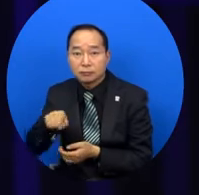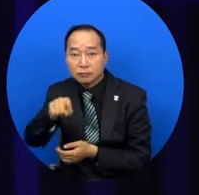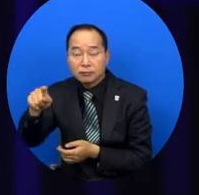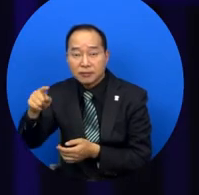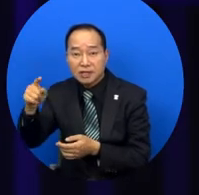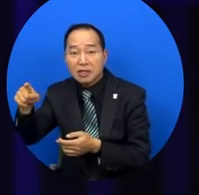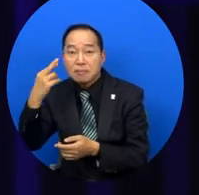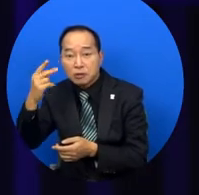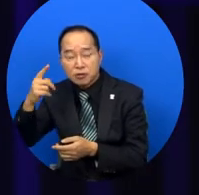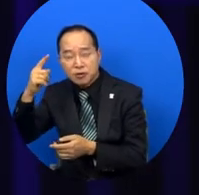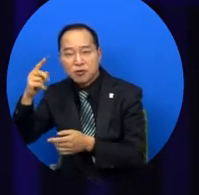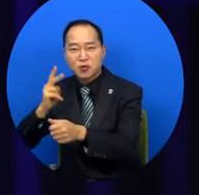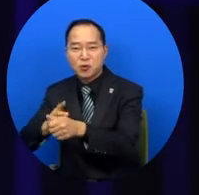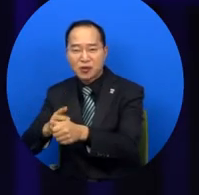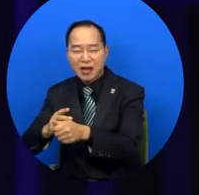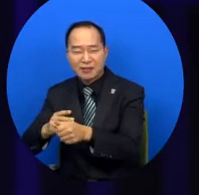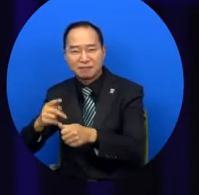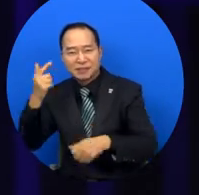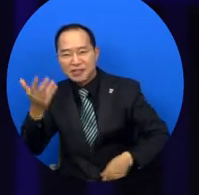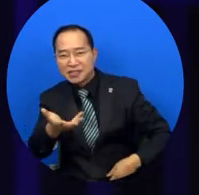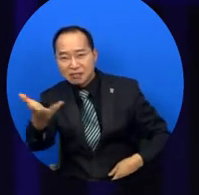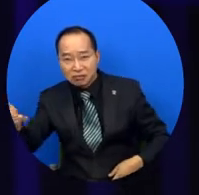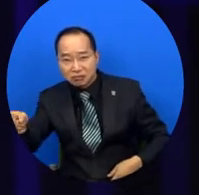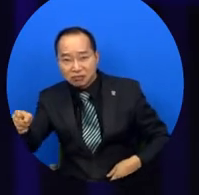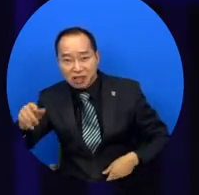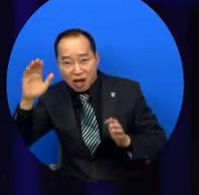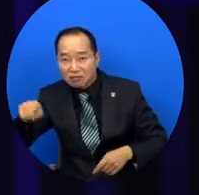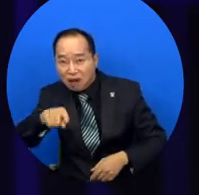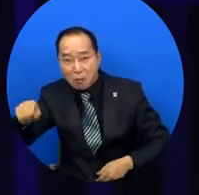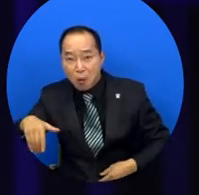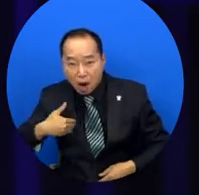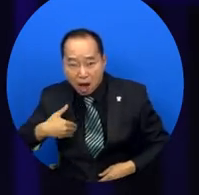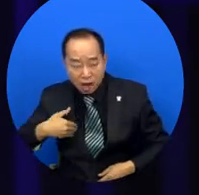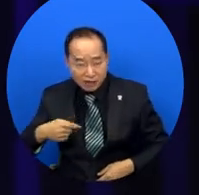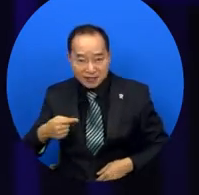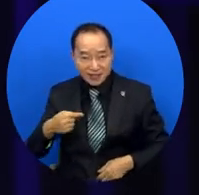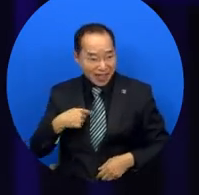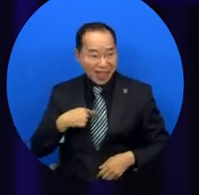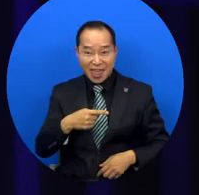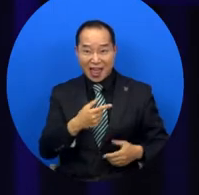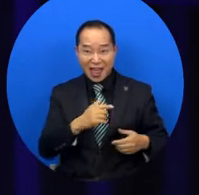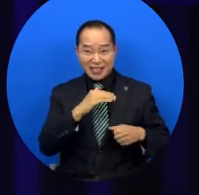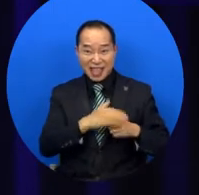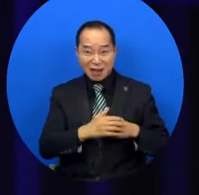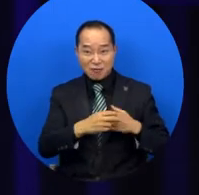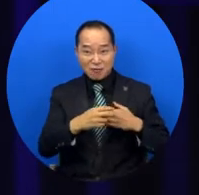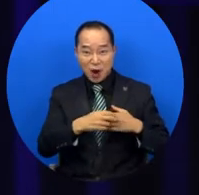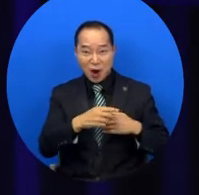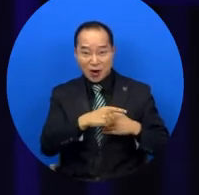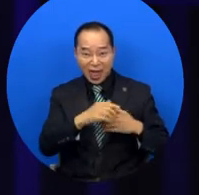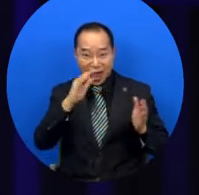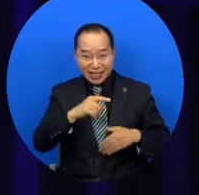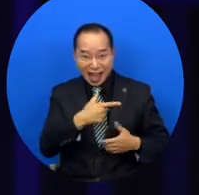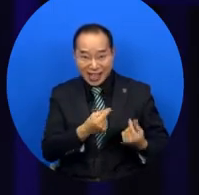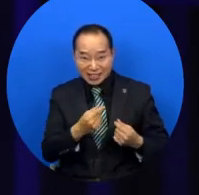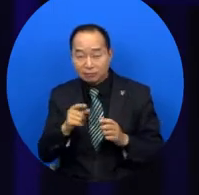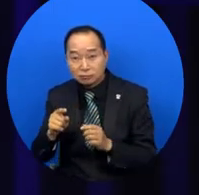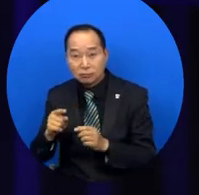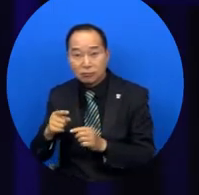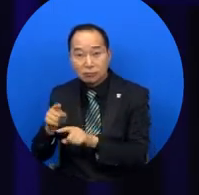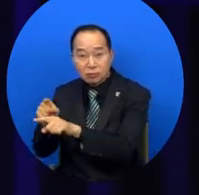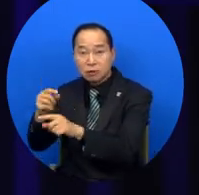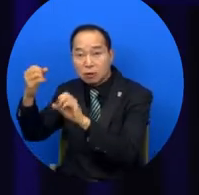질문하는데 딴 애들은 모르는데 우리는 아는 거야, 답을. 그러니까 우리가 아는 지식이 미국 대학생들보다